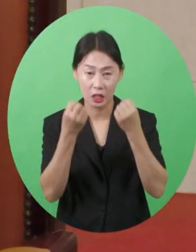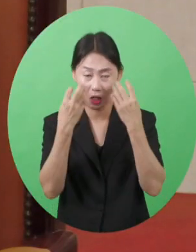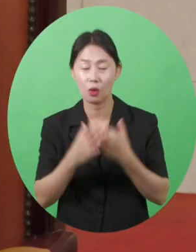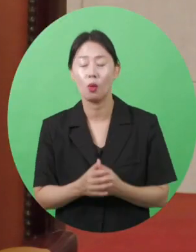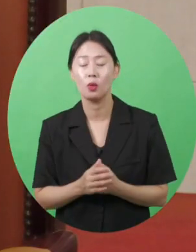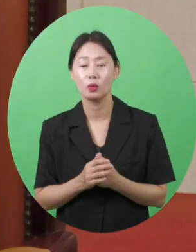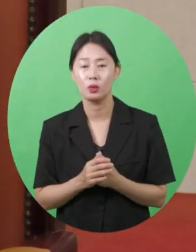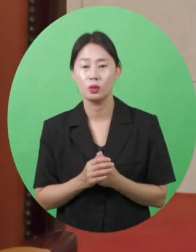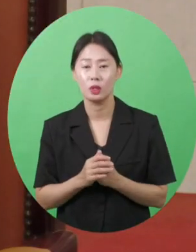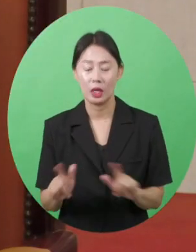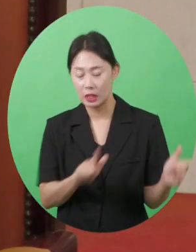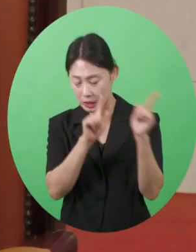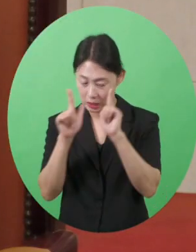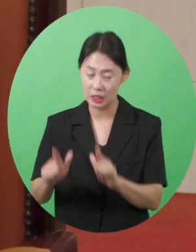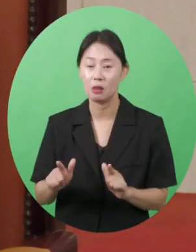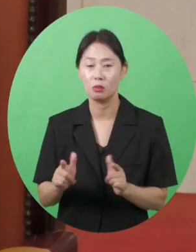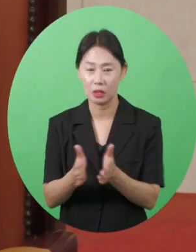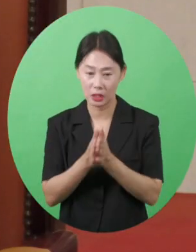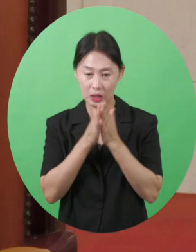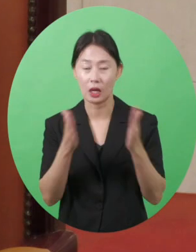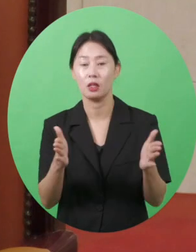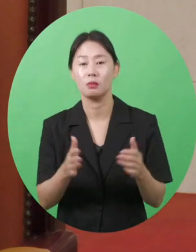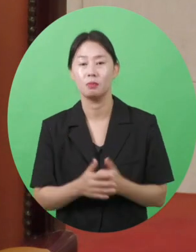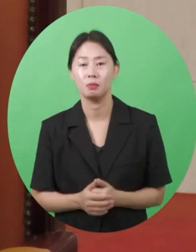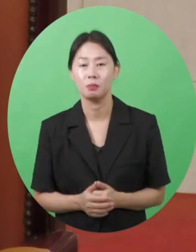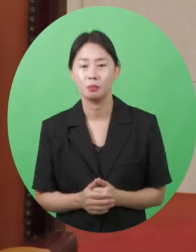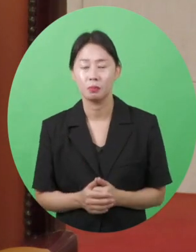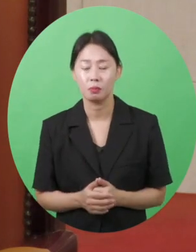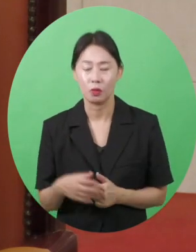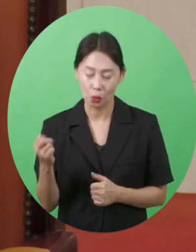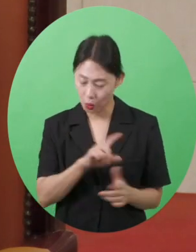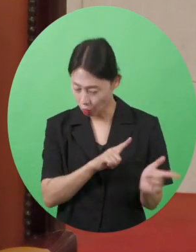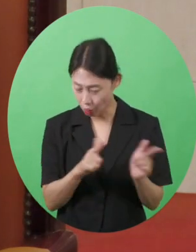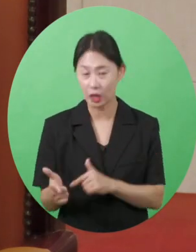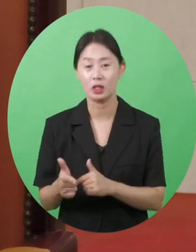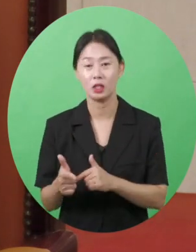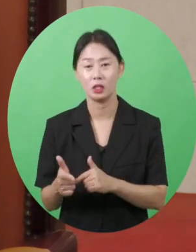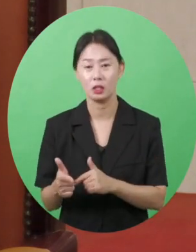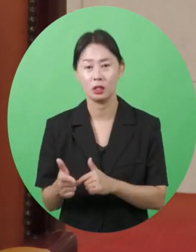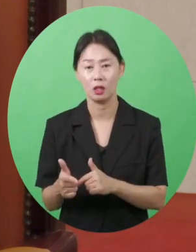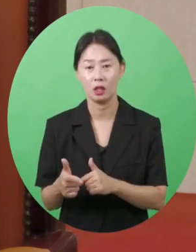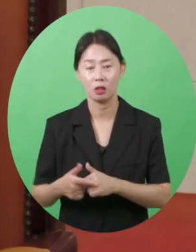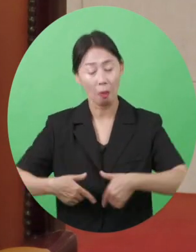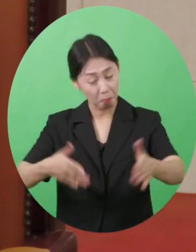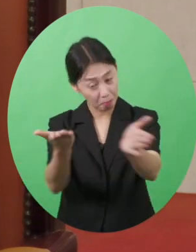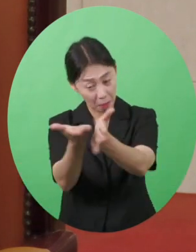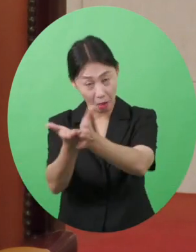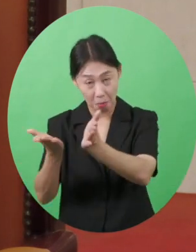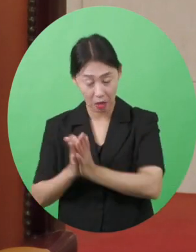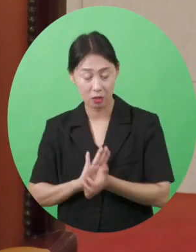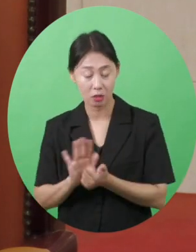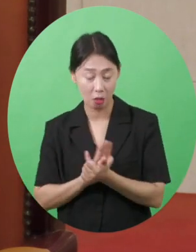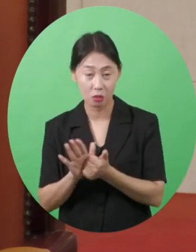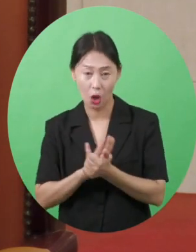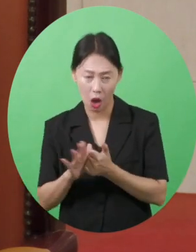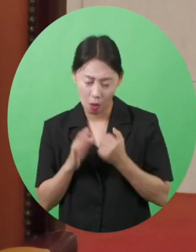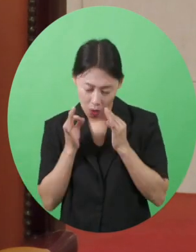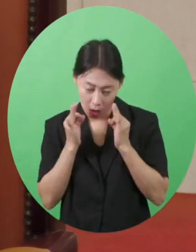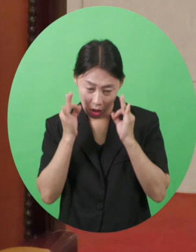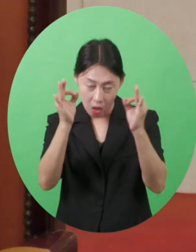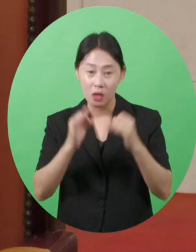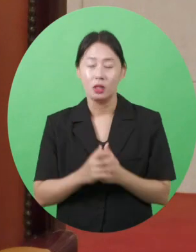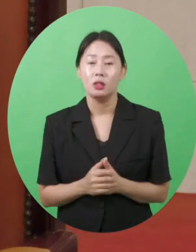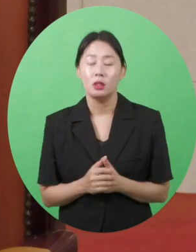삶을 시작하는 터전으로서의 역할을 잘 감당해왔다. 그리고 다양한 적절한 서비스들을 제공하기 위해서 그래도